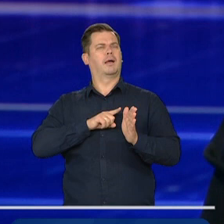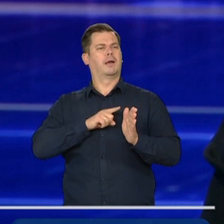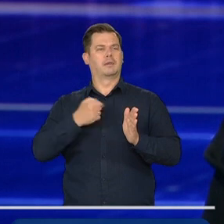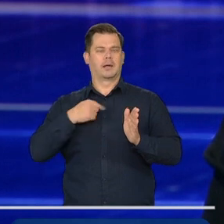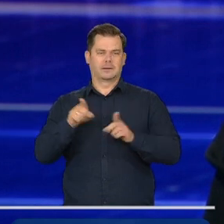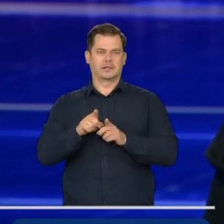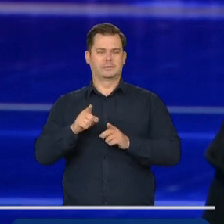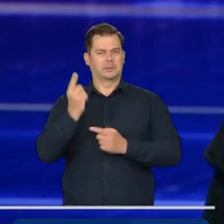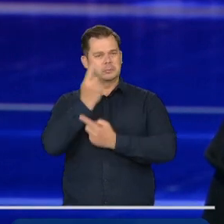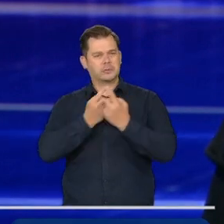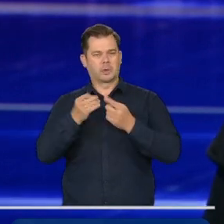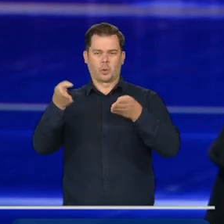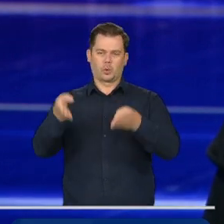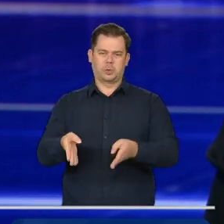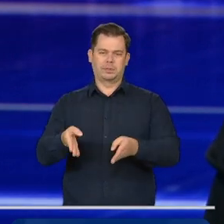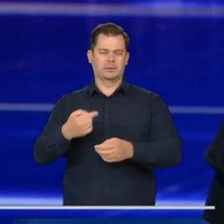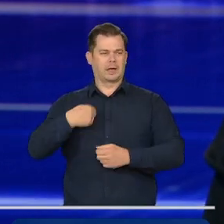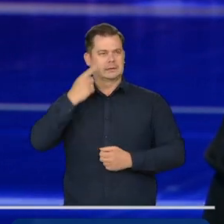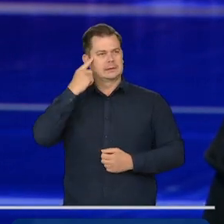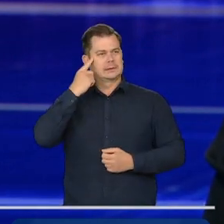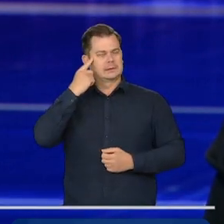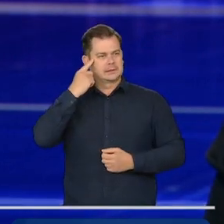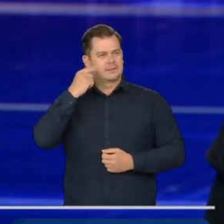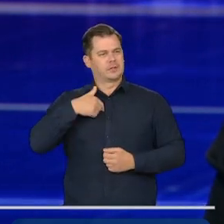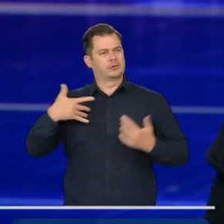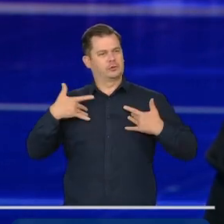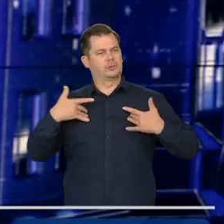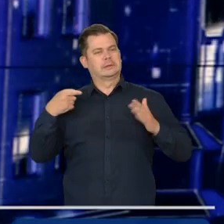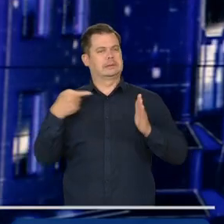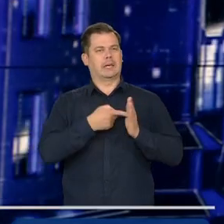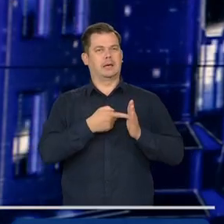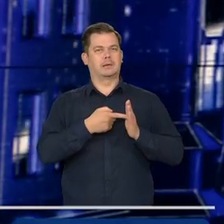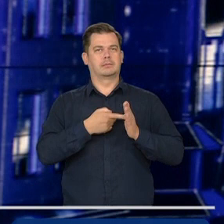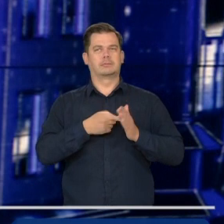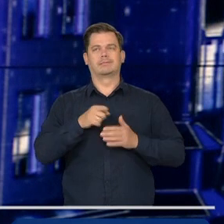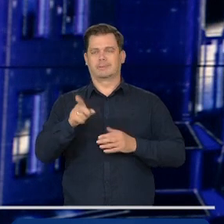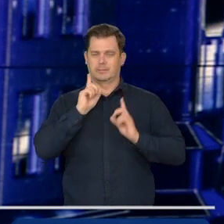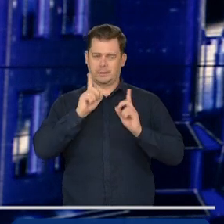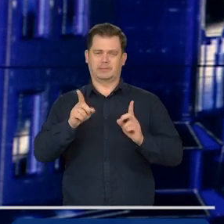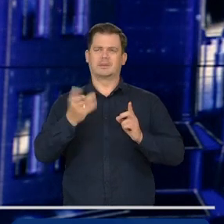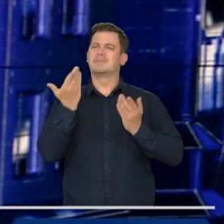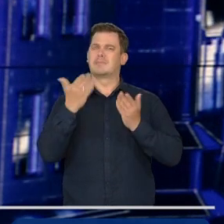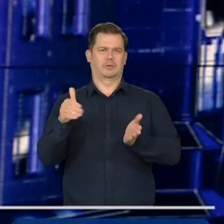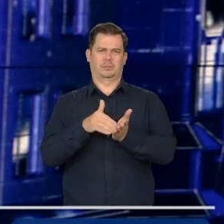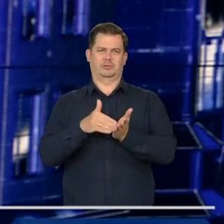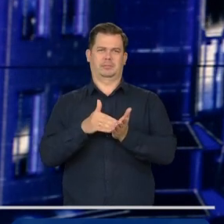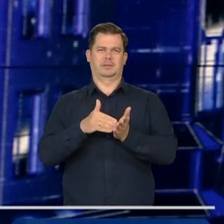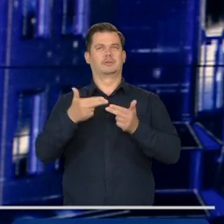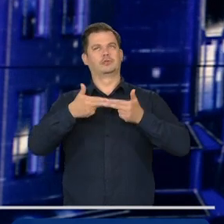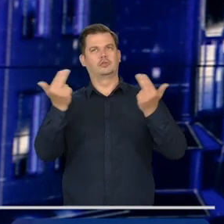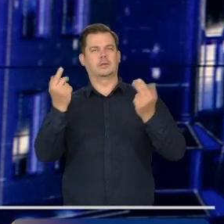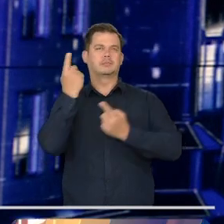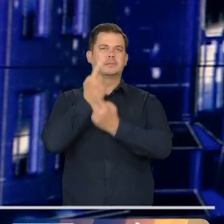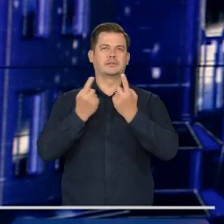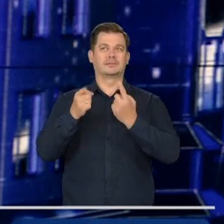się zatrzymujemy nad ich grobem i zatrzymujemy się też nad swoim życiem. Ja myślę, że to są dni bardzo potrzebne nam, dlatego że my